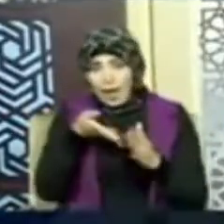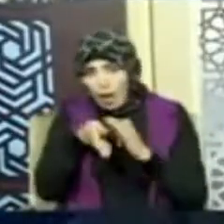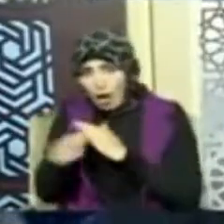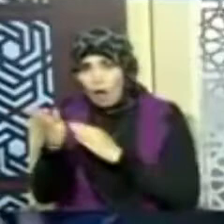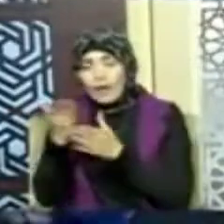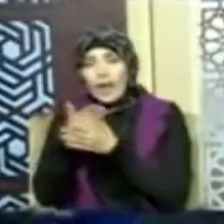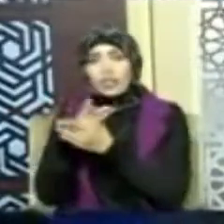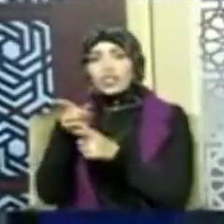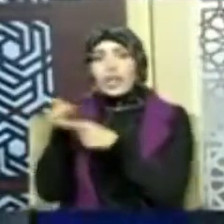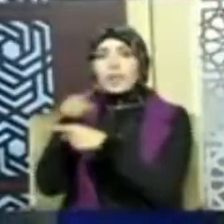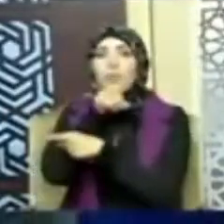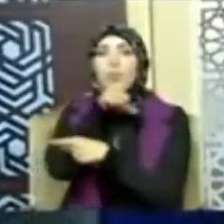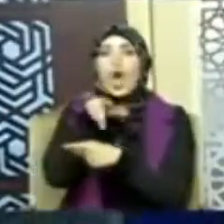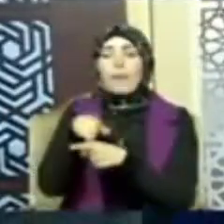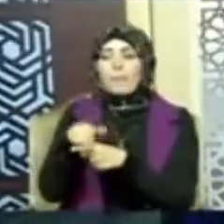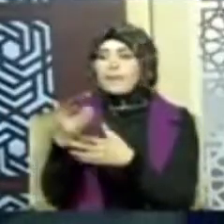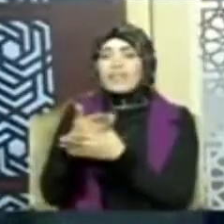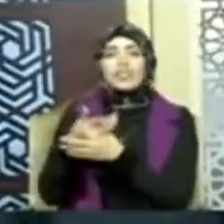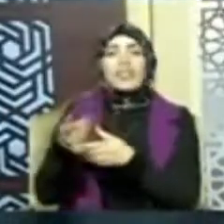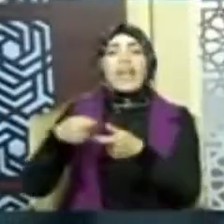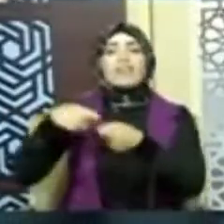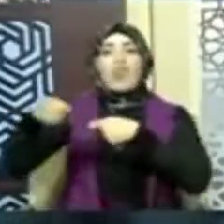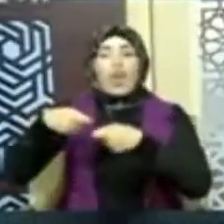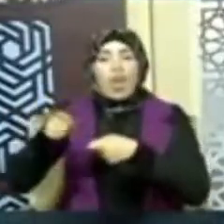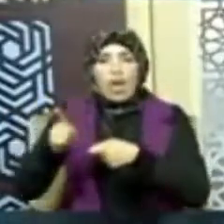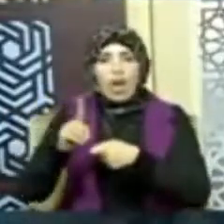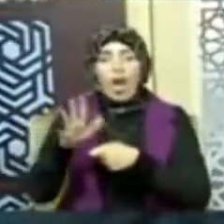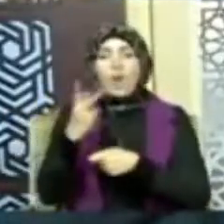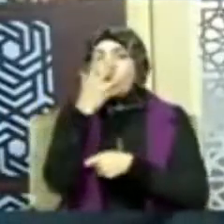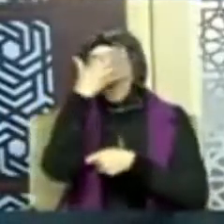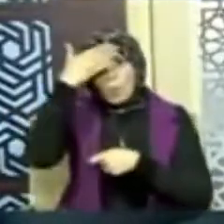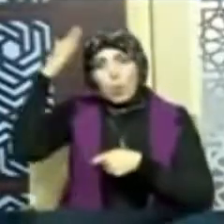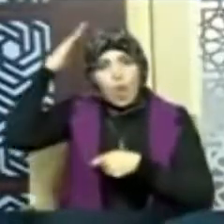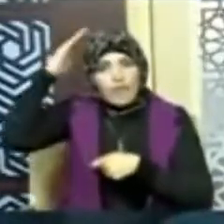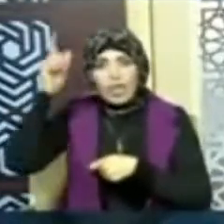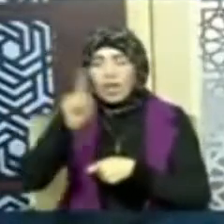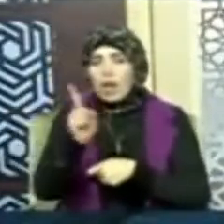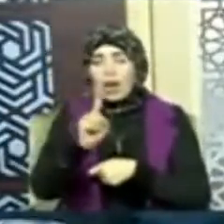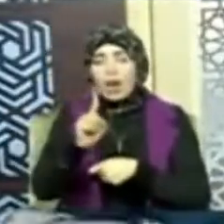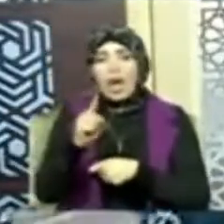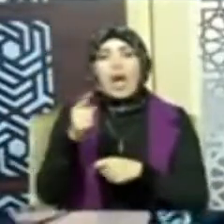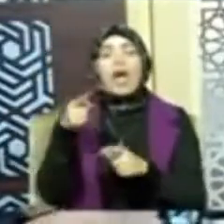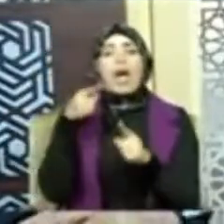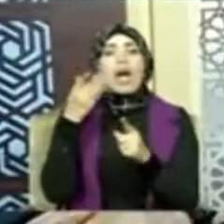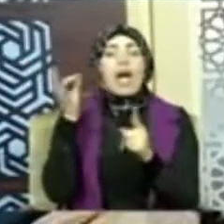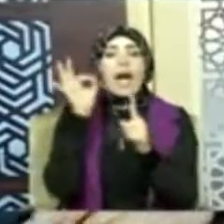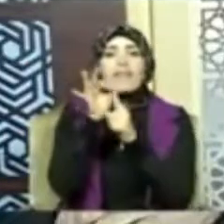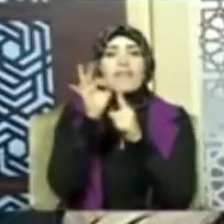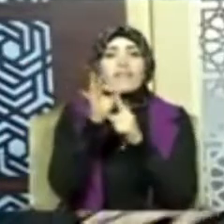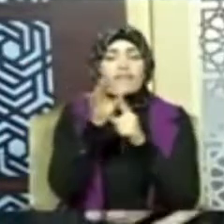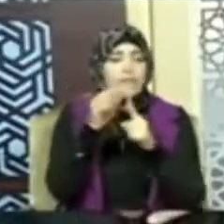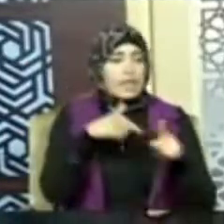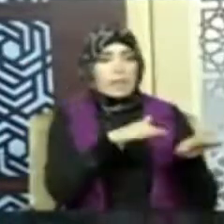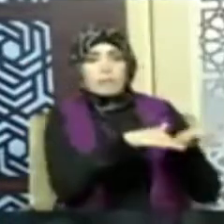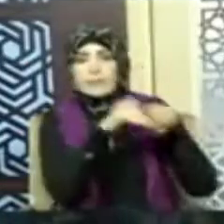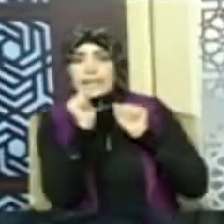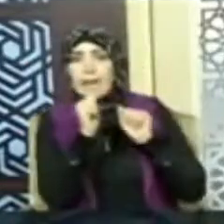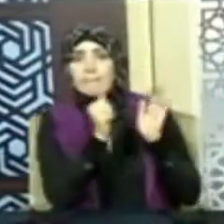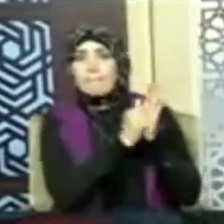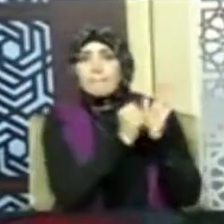ليتكسبوا بدين الله، ولا ليطلبوا الدنيا بالدين، لشيء واحد، تركوا ديارهم